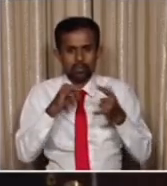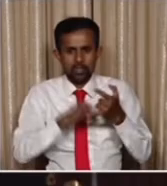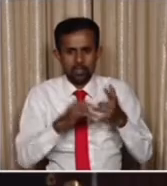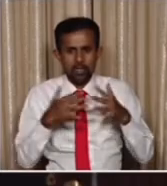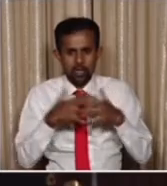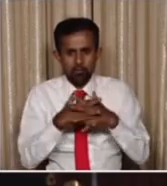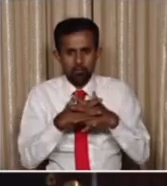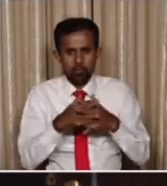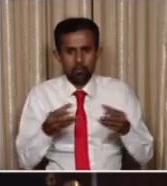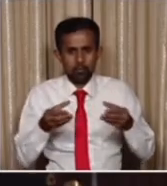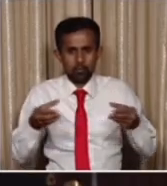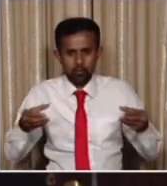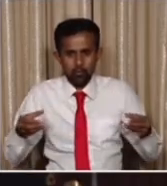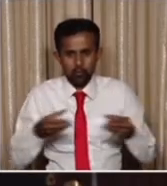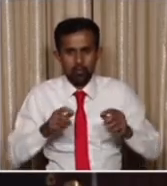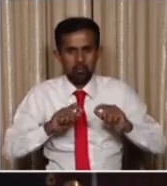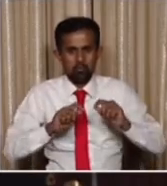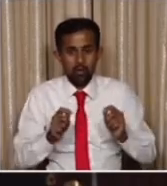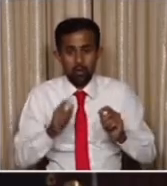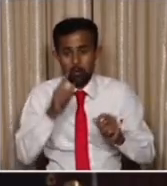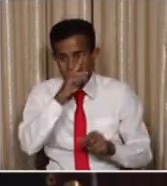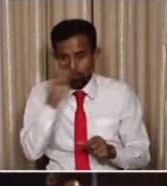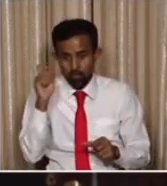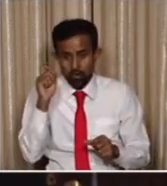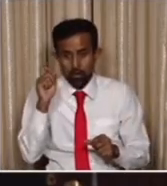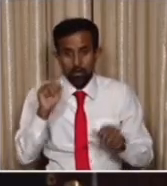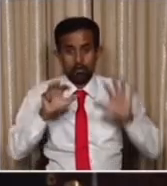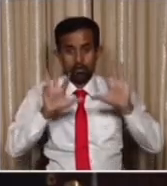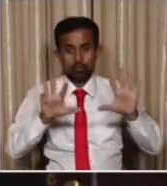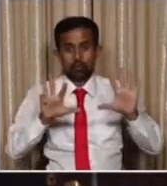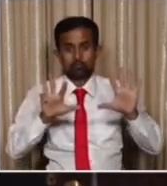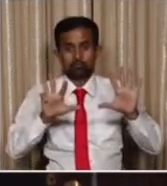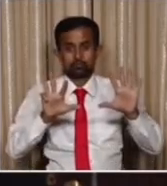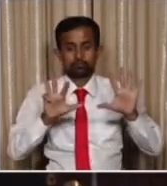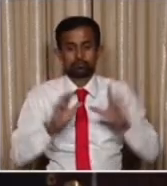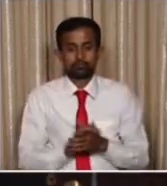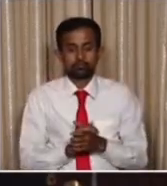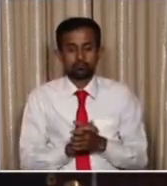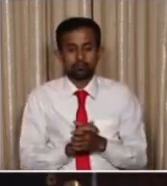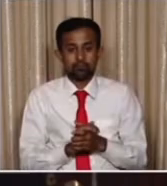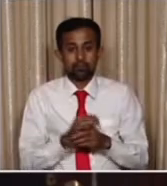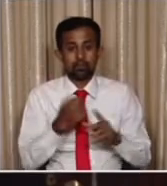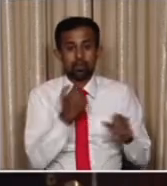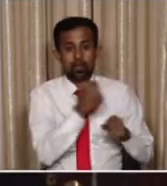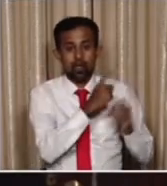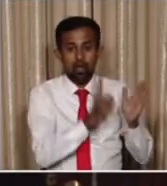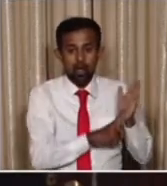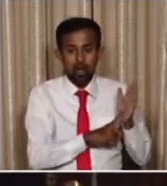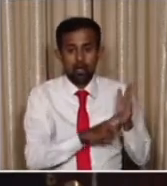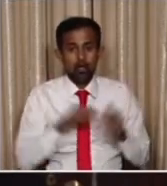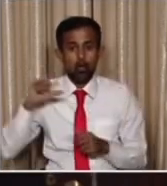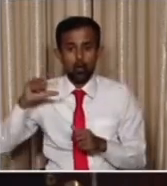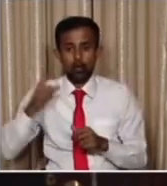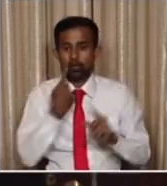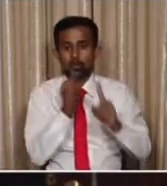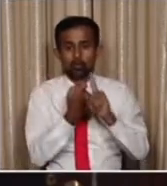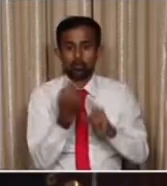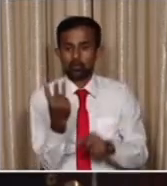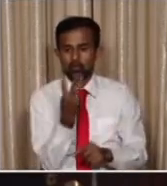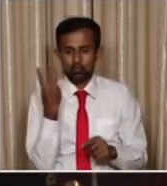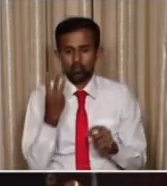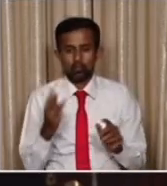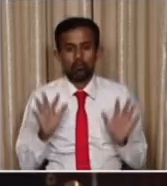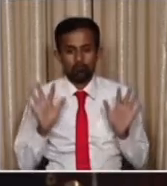යන්ත්‍රය. මේක කැඩිලා දැන් මාස 9කට වැඩි කාලයක් මේක කරාපිටියයි ඊළඟට කොළඹයි නුවරයි විතරයි